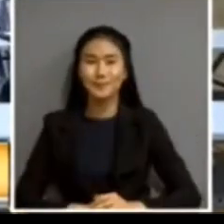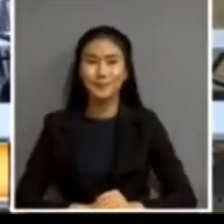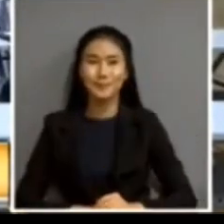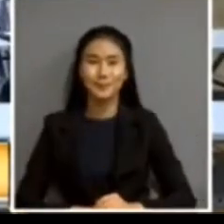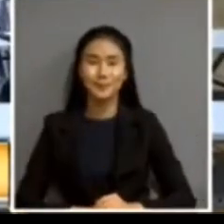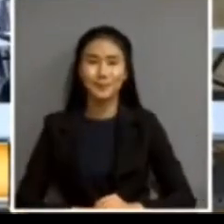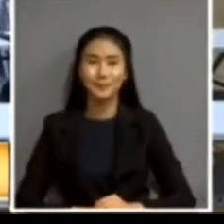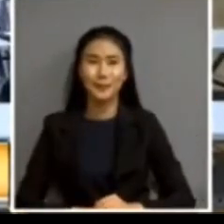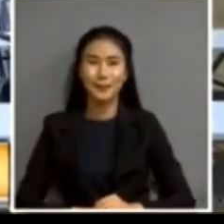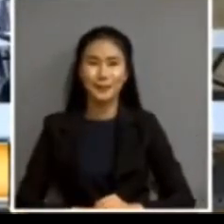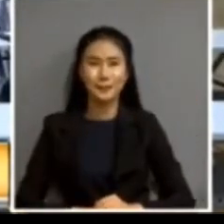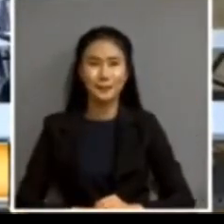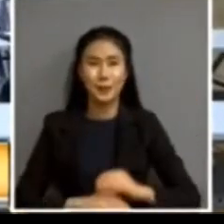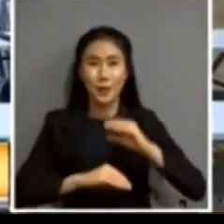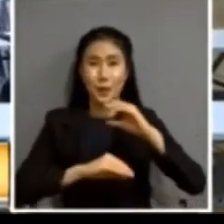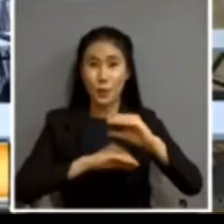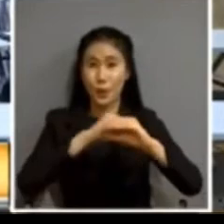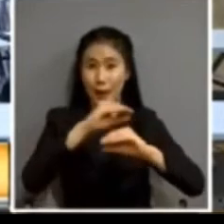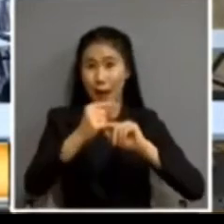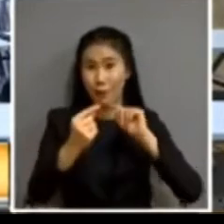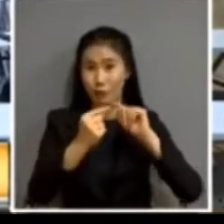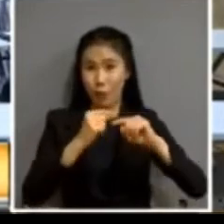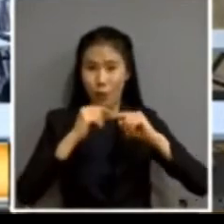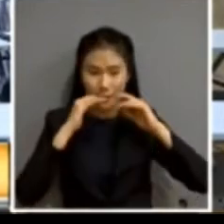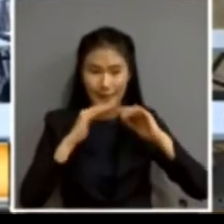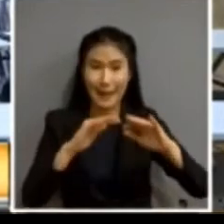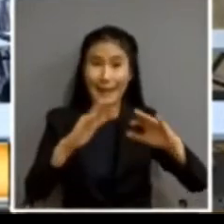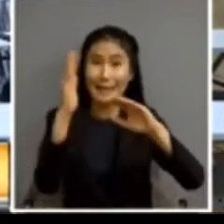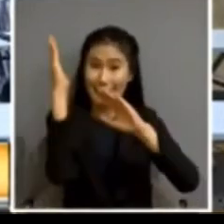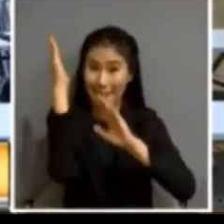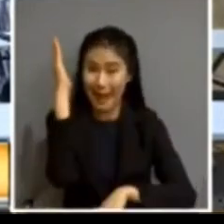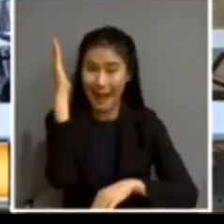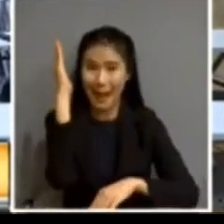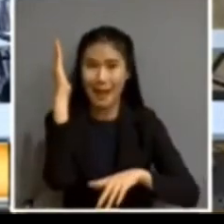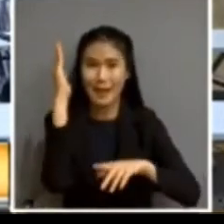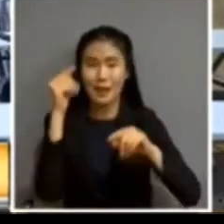ฝั่งทะเลภาคใต้ตอนที่1ระหว่